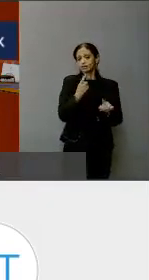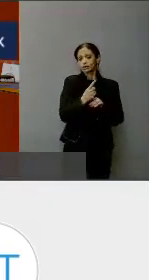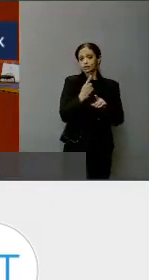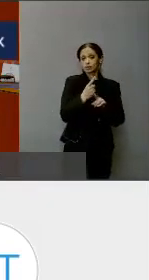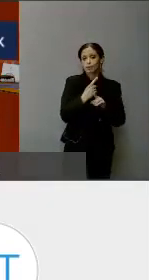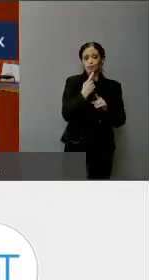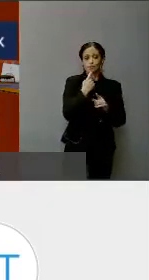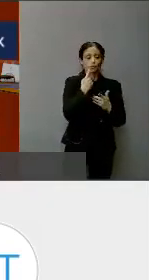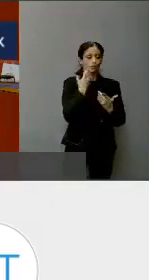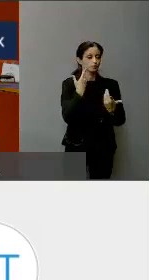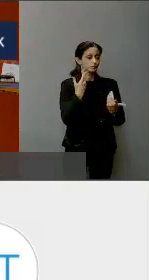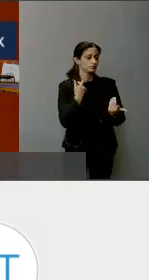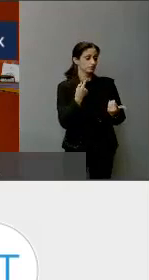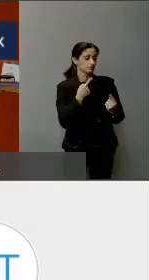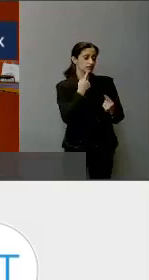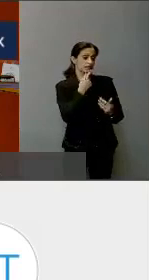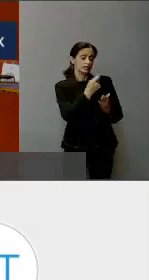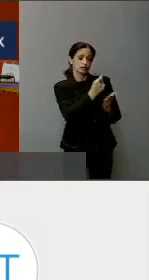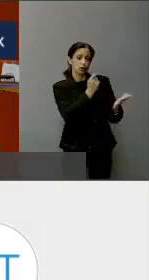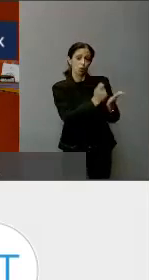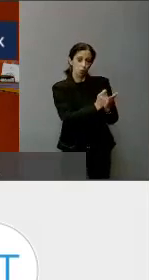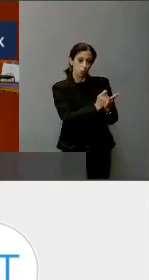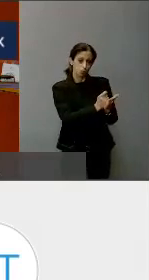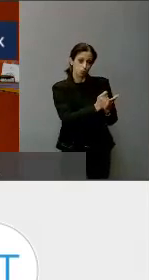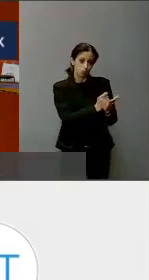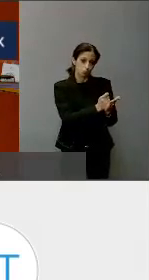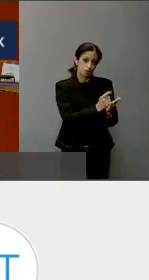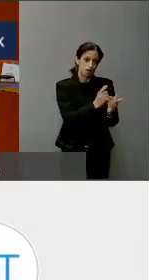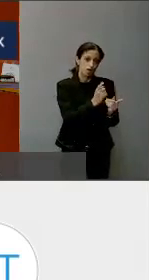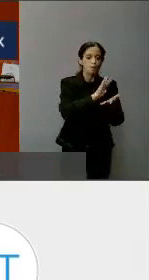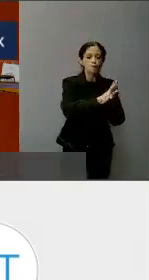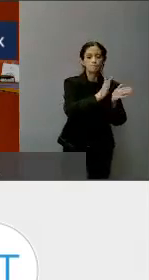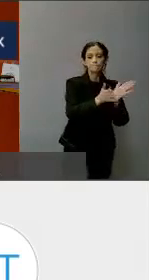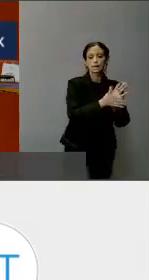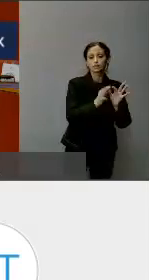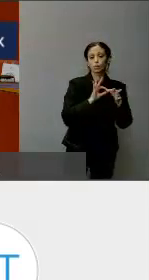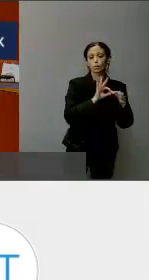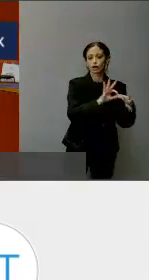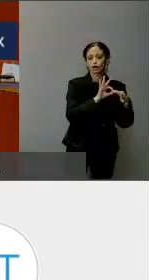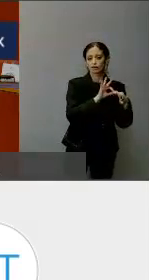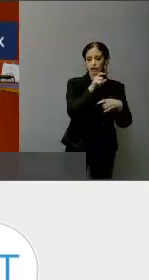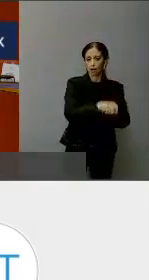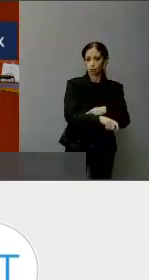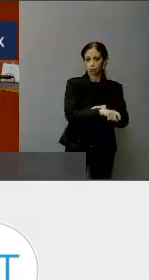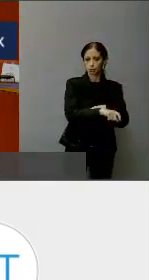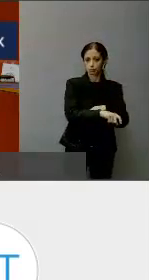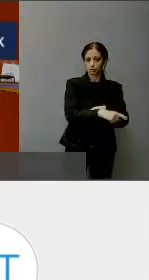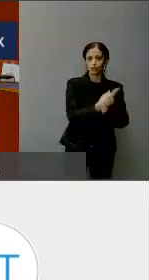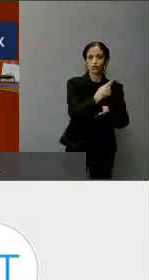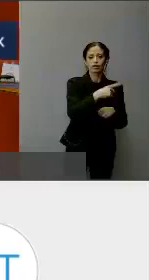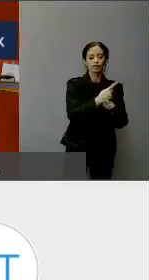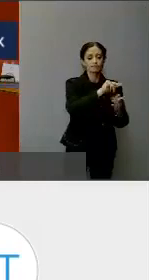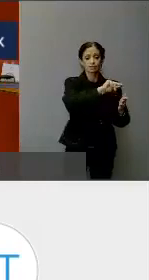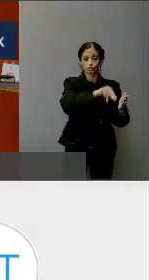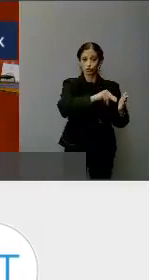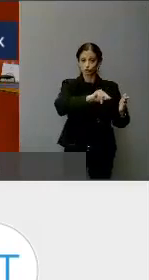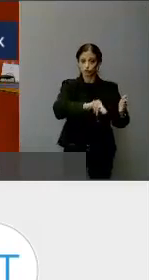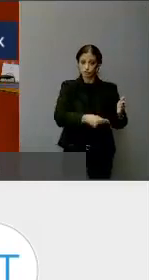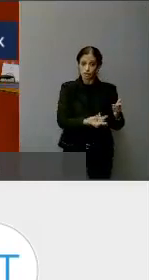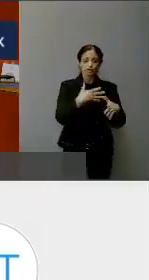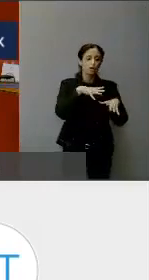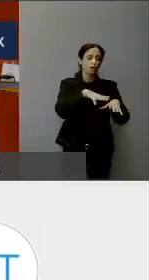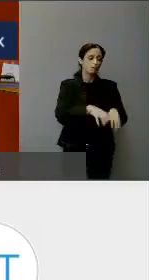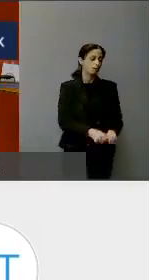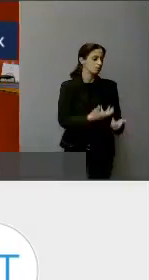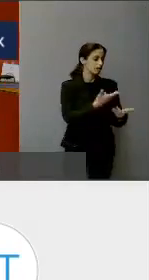acquirenti una convenzione un patto unilaterale d'obbligo che verrà sottoscritta con l'impegno alla conduzione agricola dei terreni